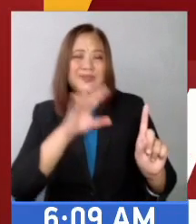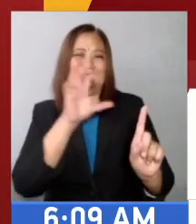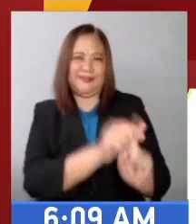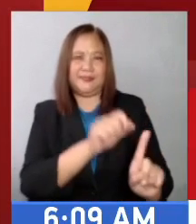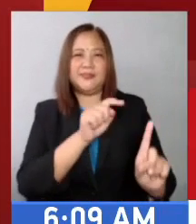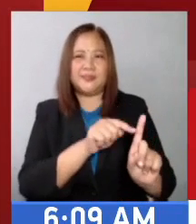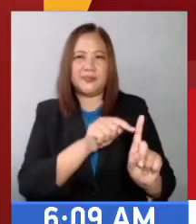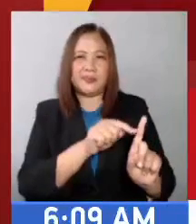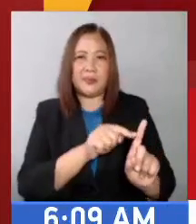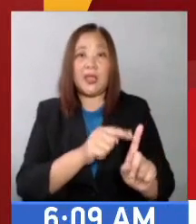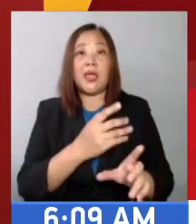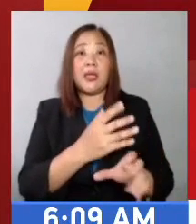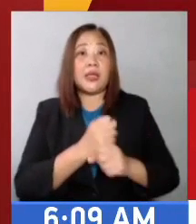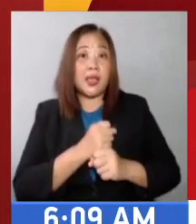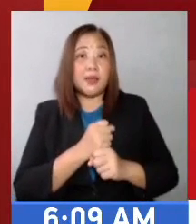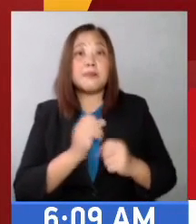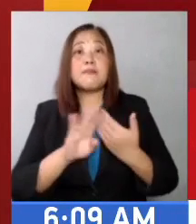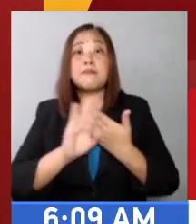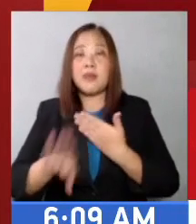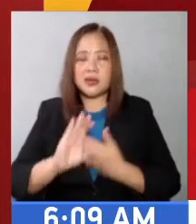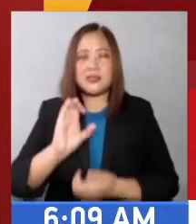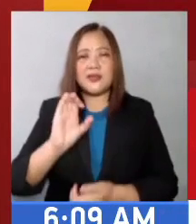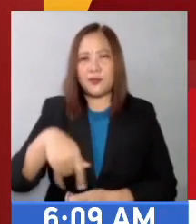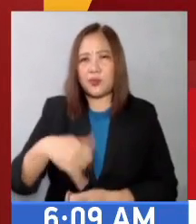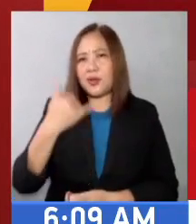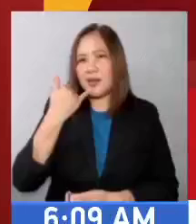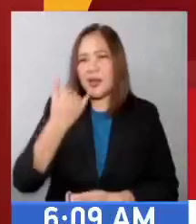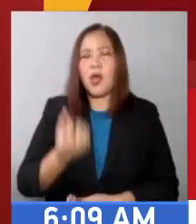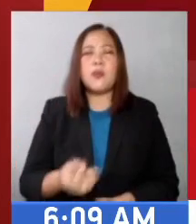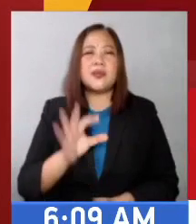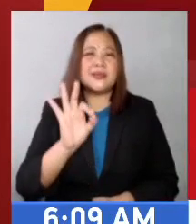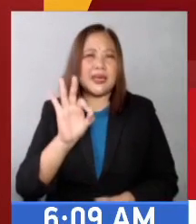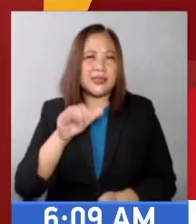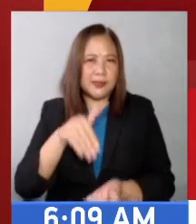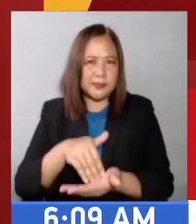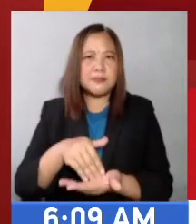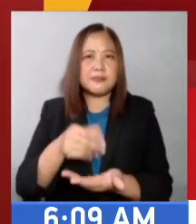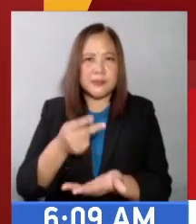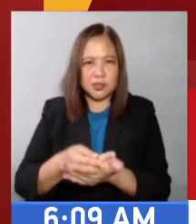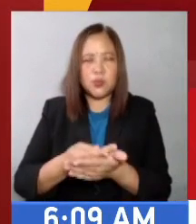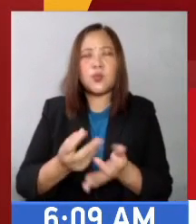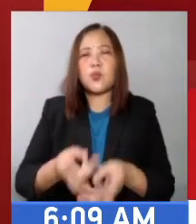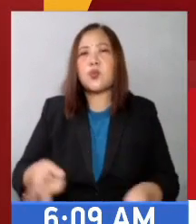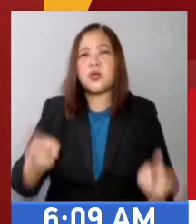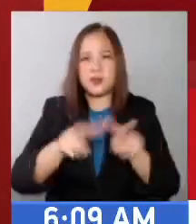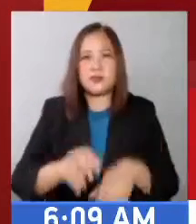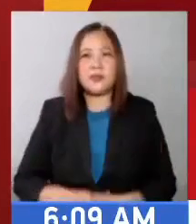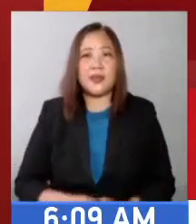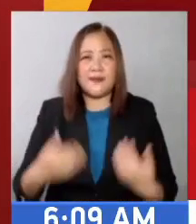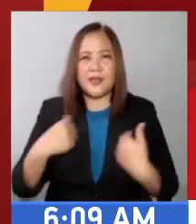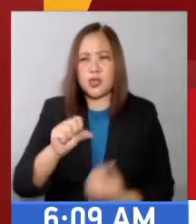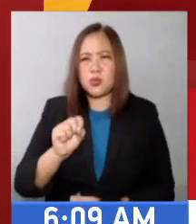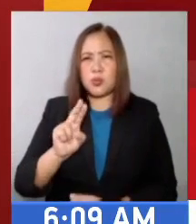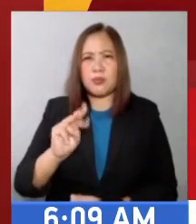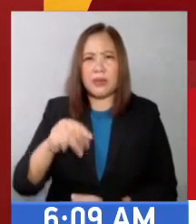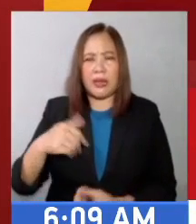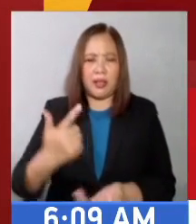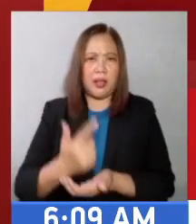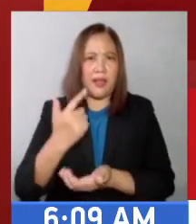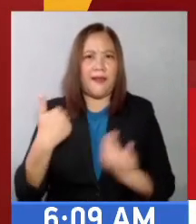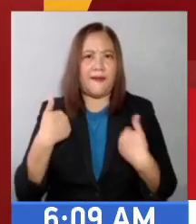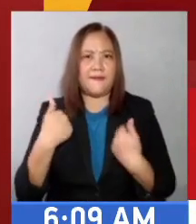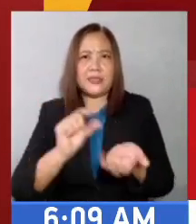ninakaw na cellphone na nagkakalaga ng 9,000 piso. May nakuha rin umanong sumpak na kargado ng mga bala. Itong suspect natin, ang modus nito